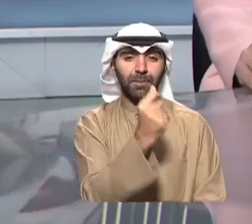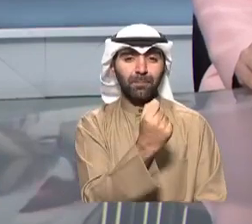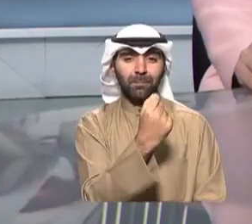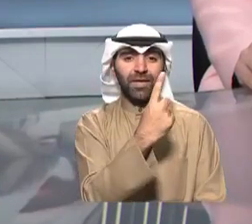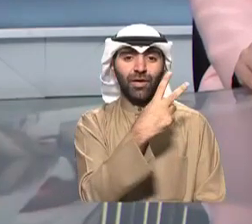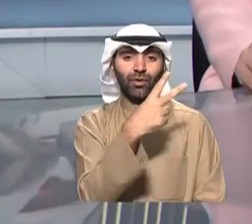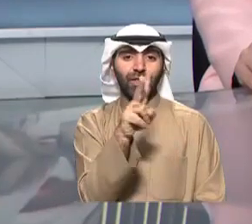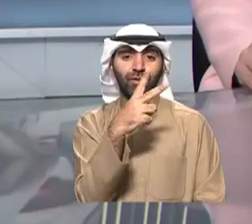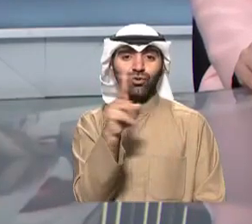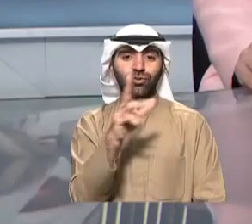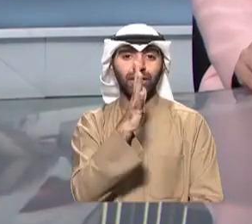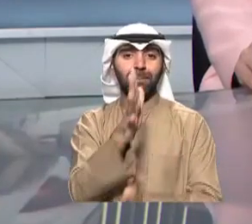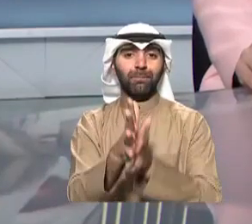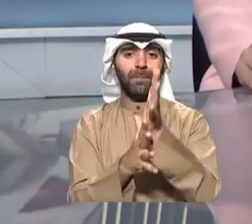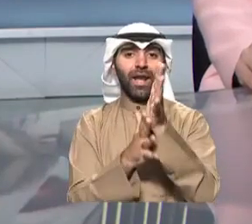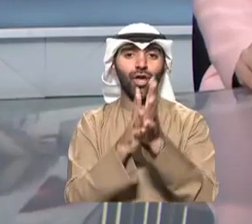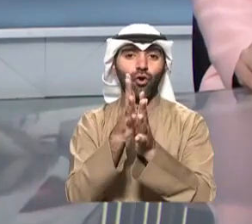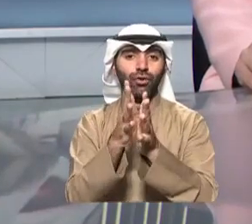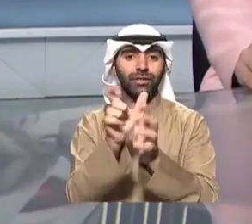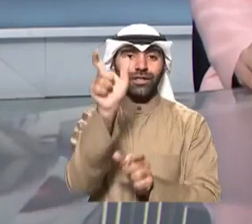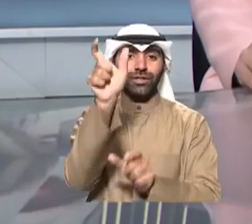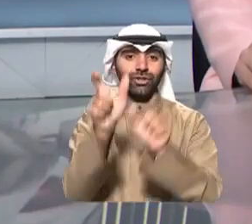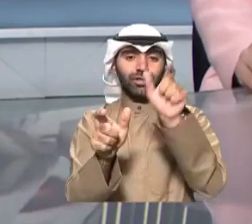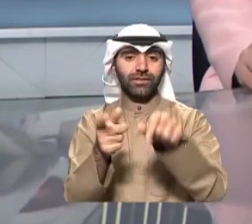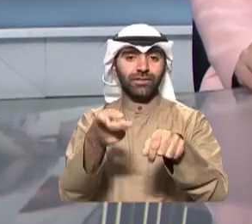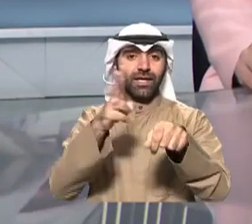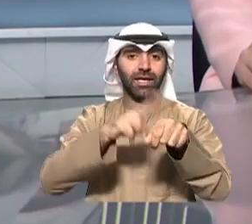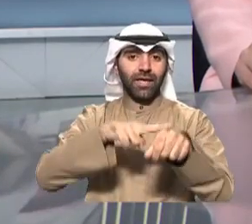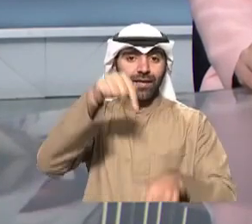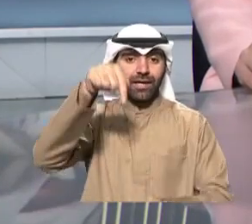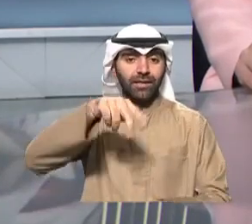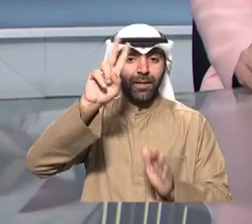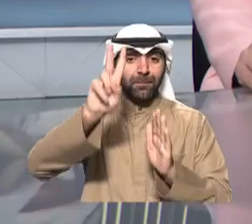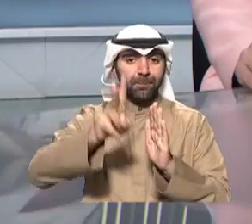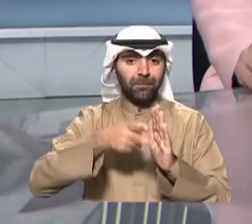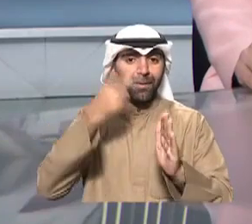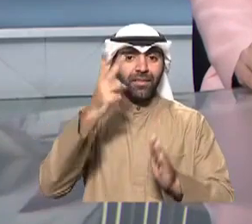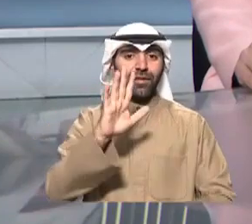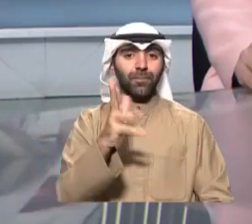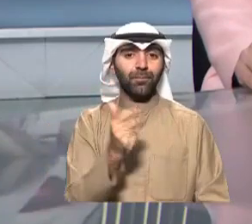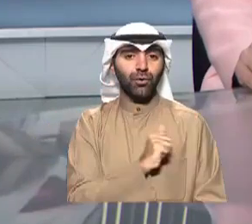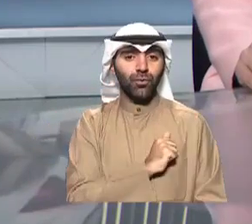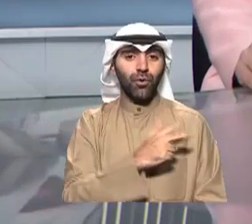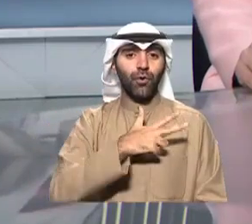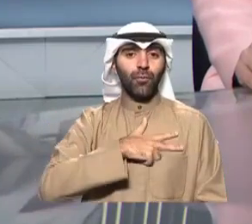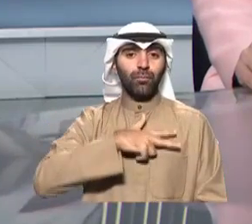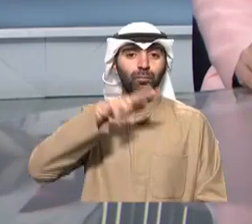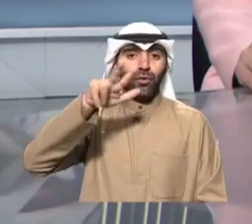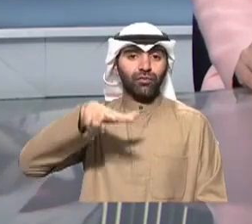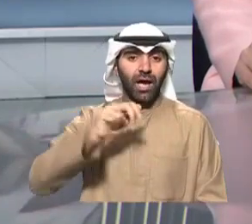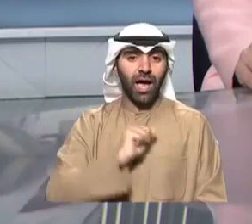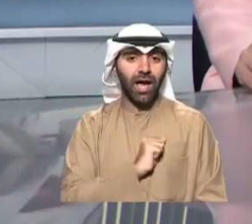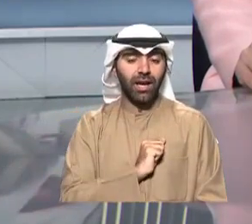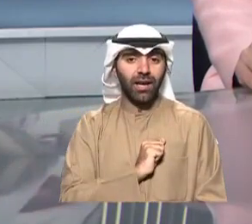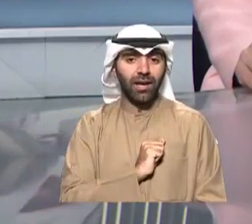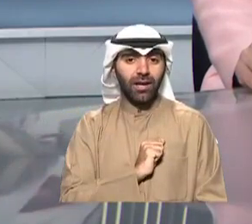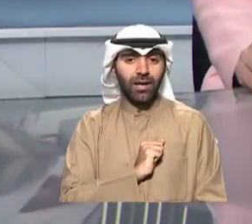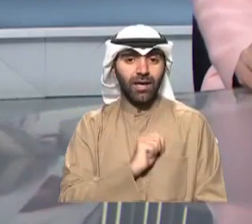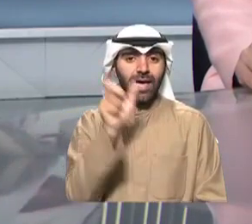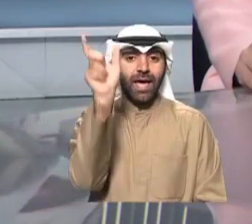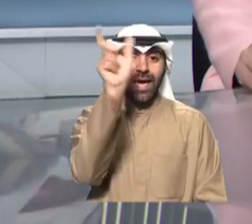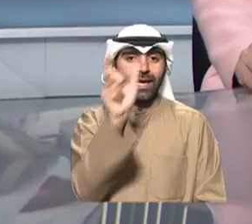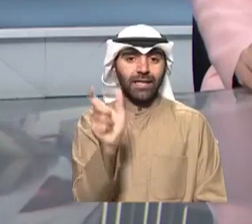وفرنسا وإسبانيا وهولندا وإيطاليا والبرتغال التراجع عن وقف استخدام